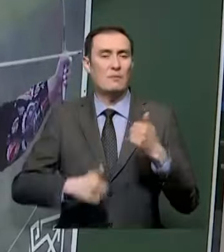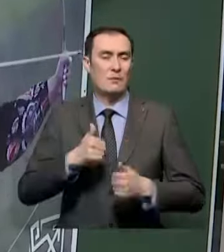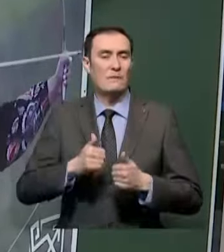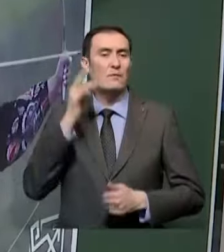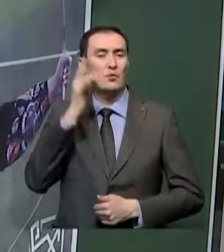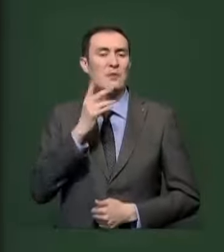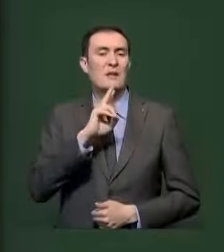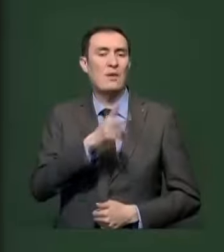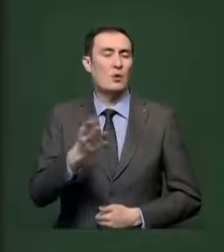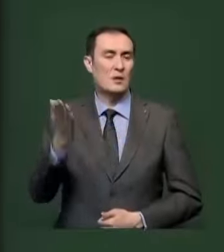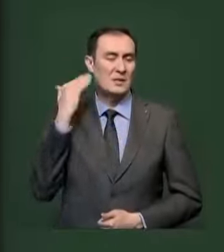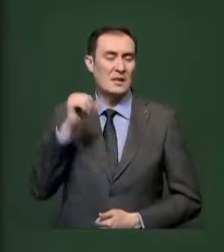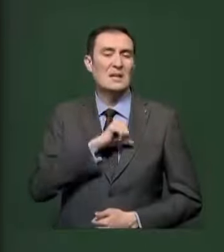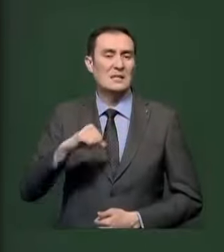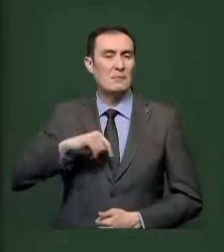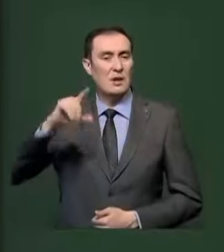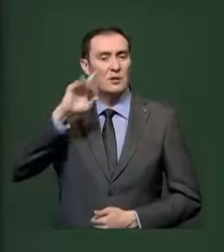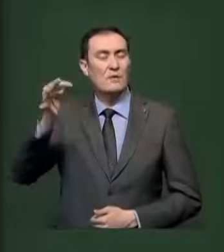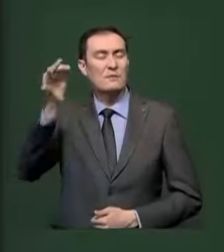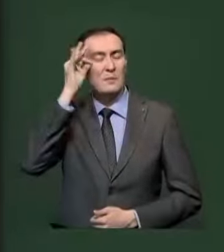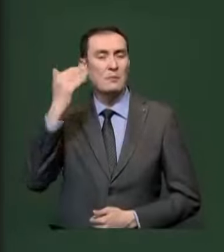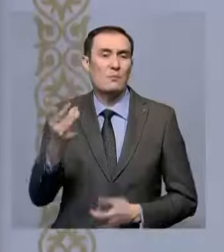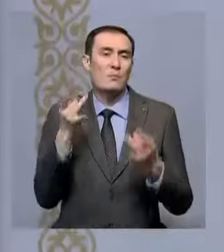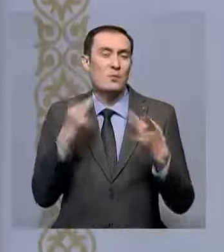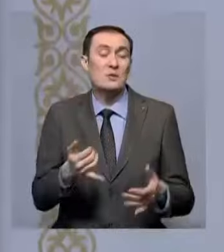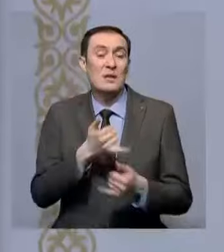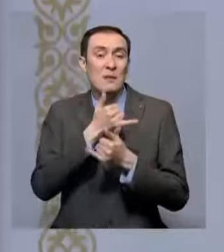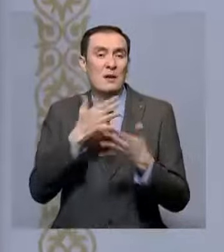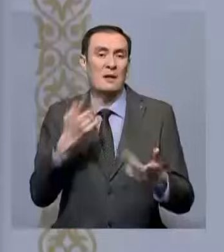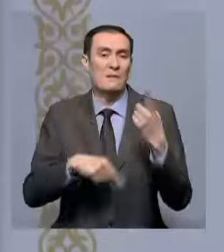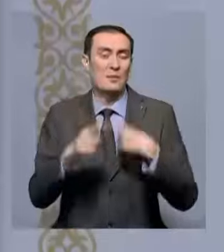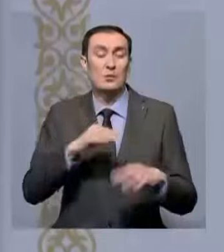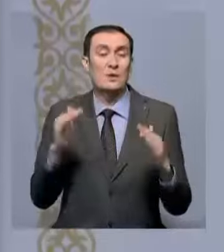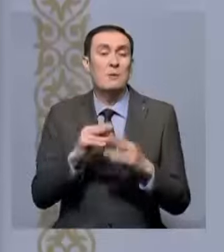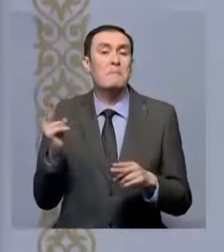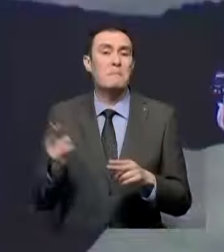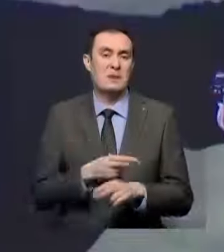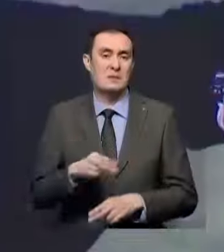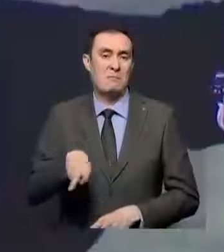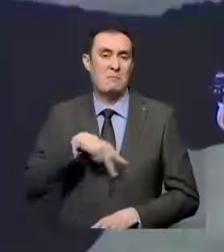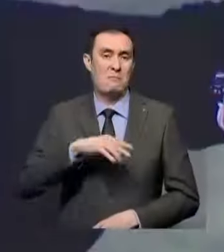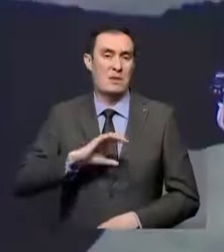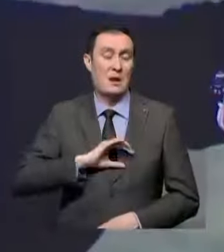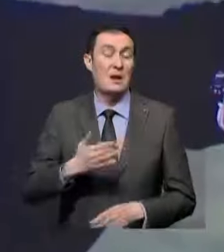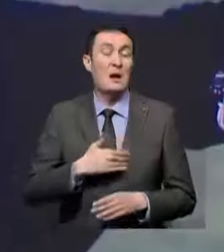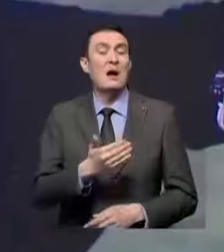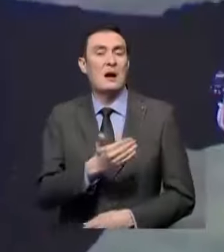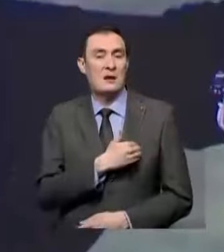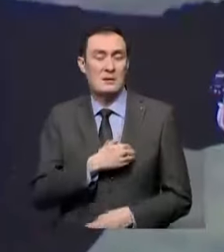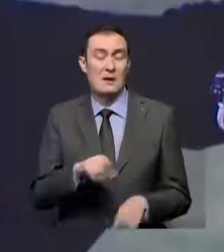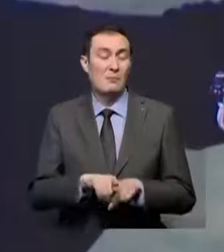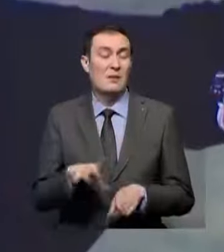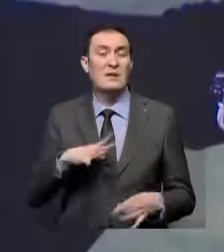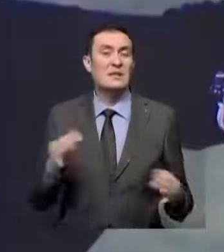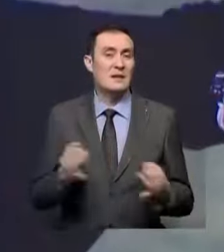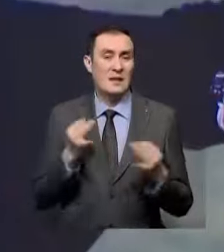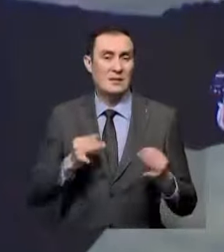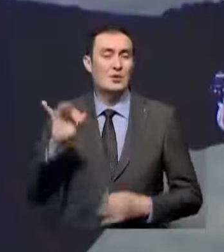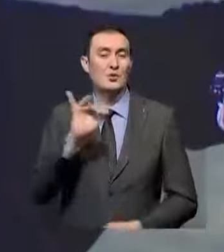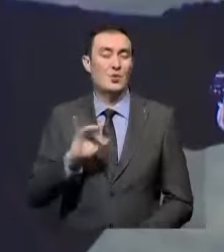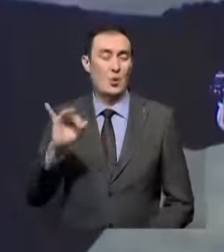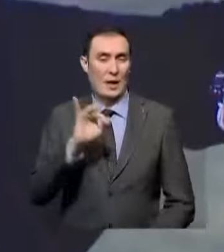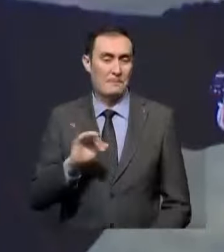Румынии 2 года назад. Сама чемпионка вспоминает, она просто не могла вернуться домой без медалей. Это вообще такая интересная